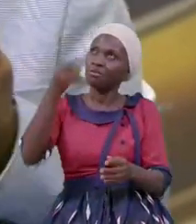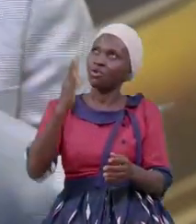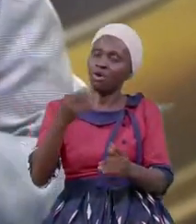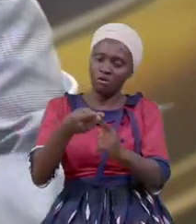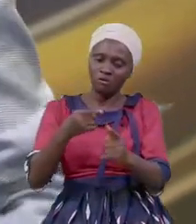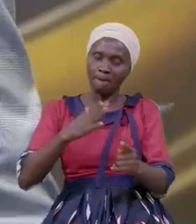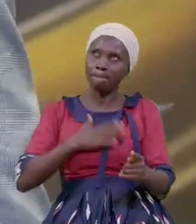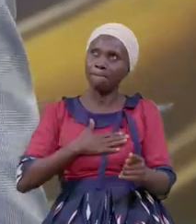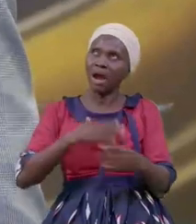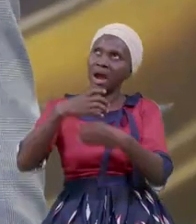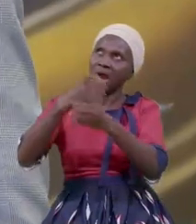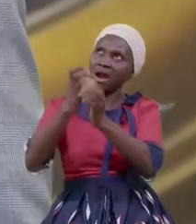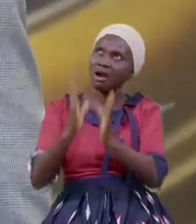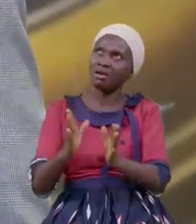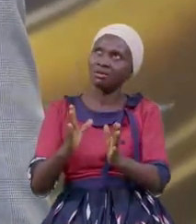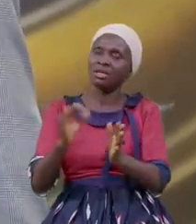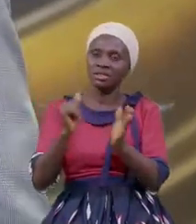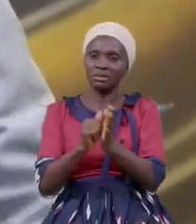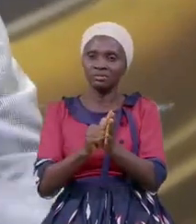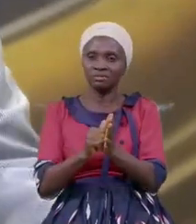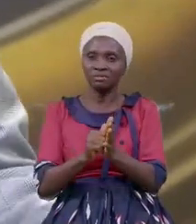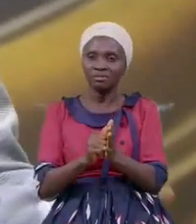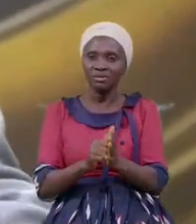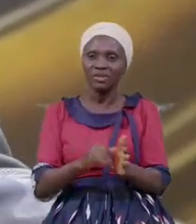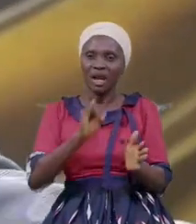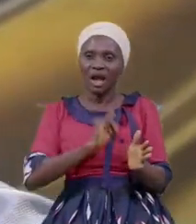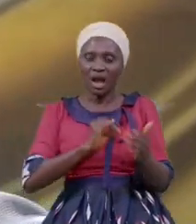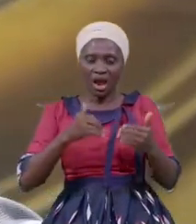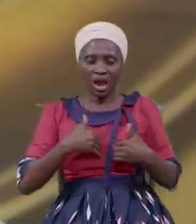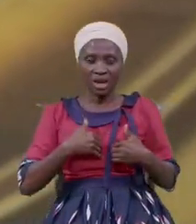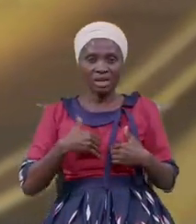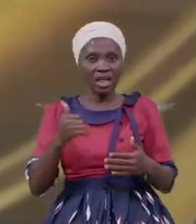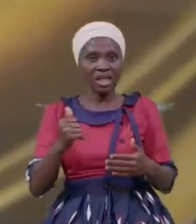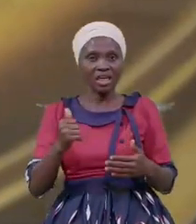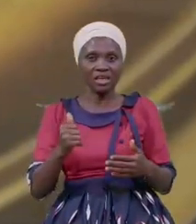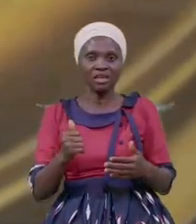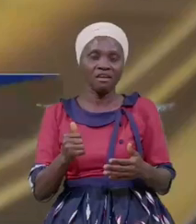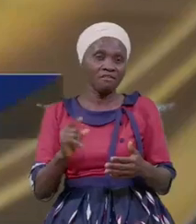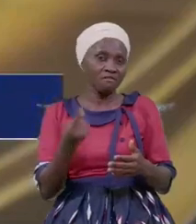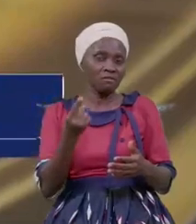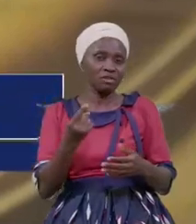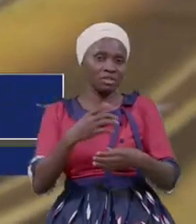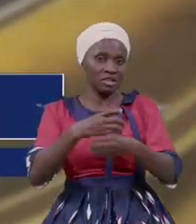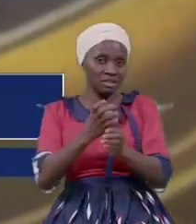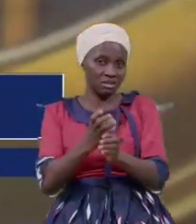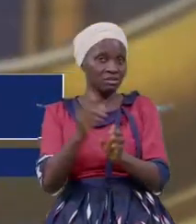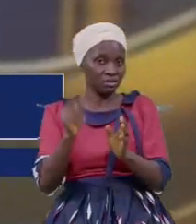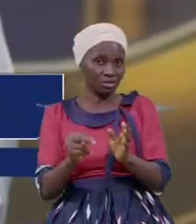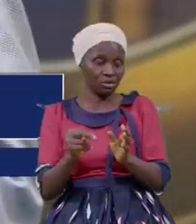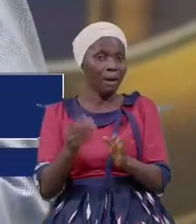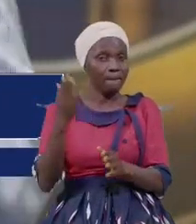mon créateur j'avais la première création voilà pourquoi je suis là voilà